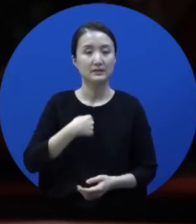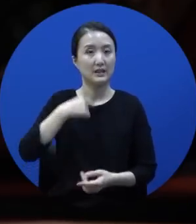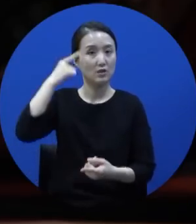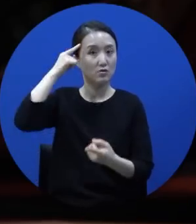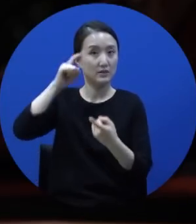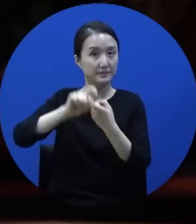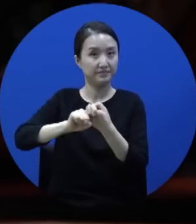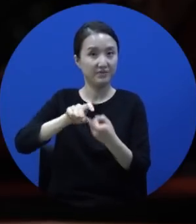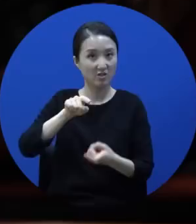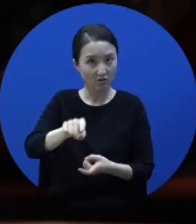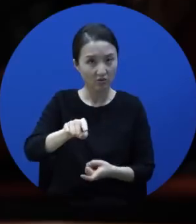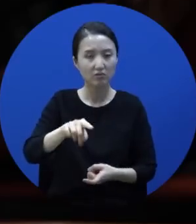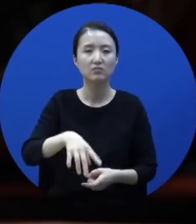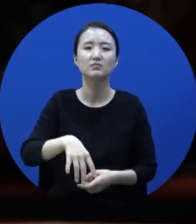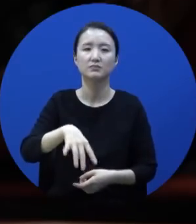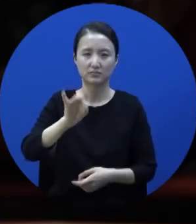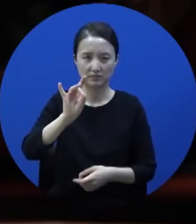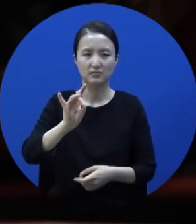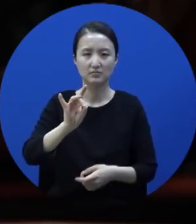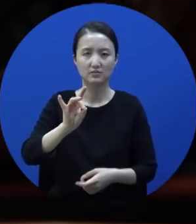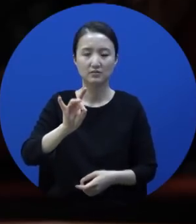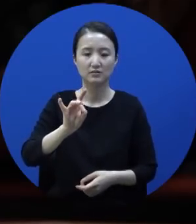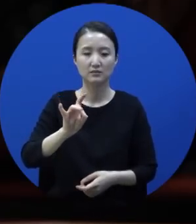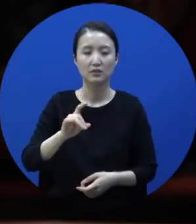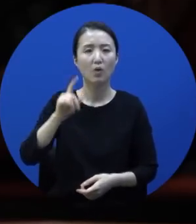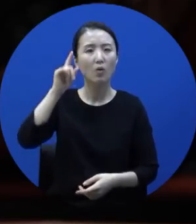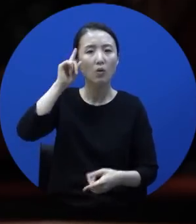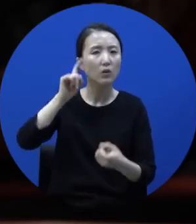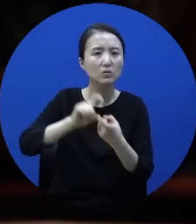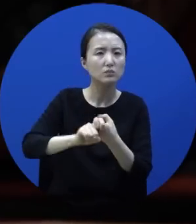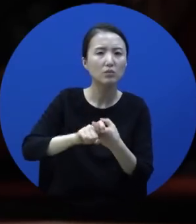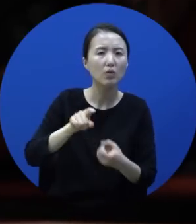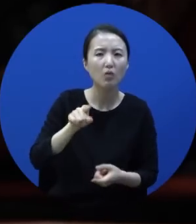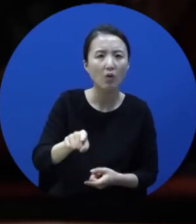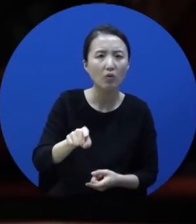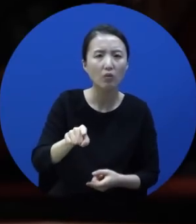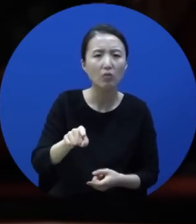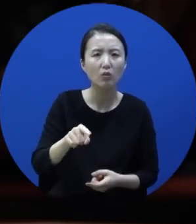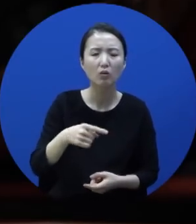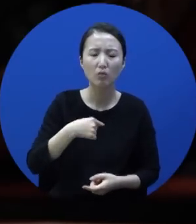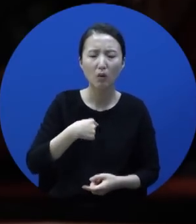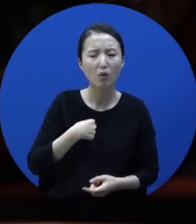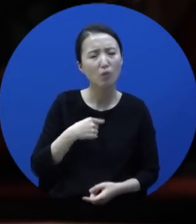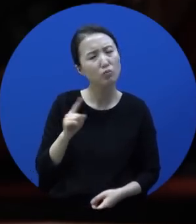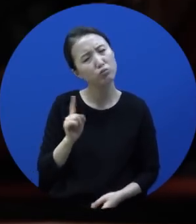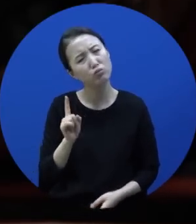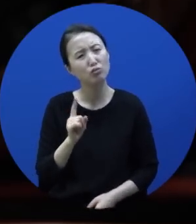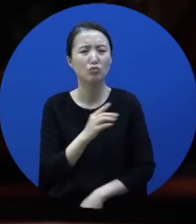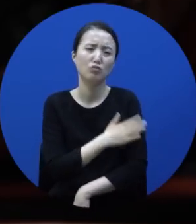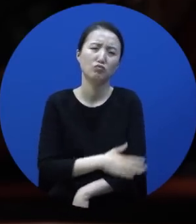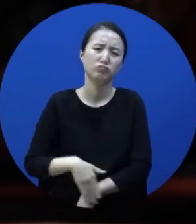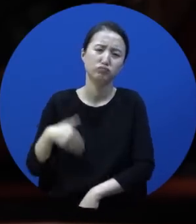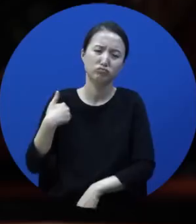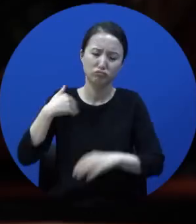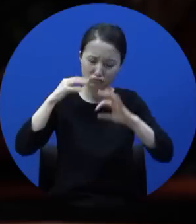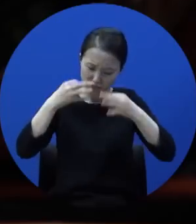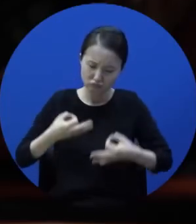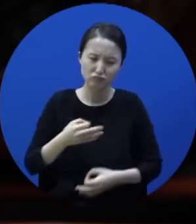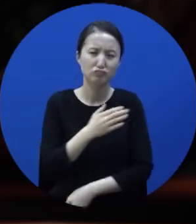있는 거에서부터 출발을 해야 돼요. 그럼 우리가 관심 있는 걸 어떻게 찾느냐? 그건